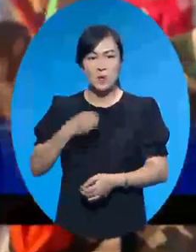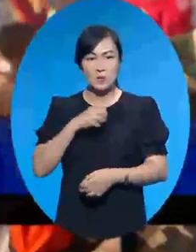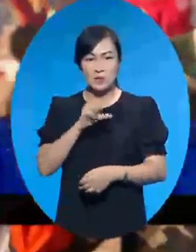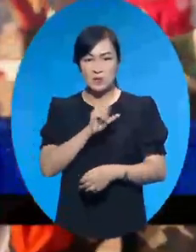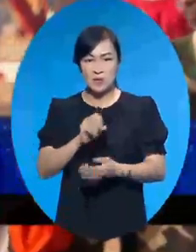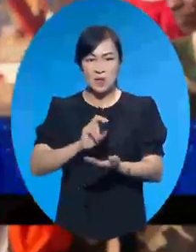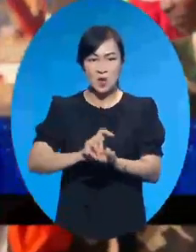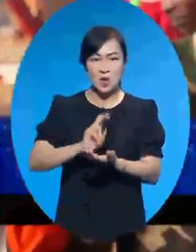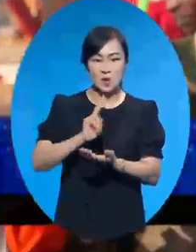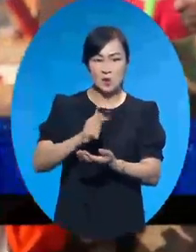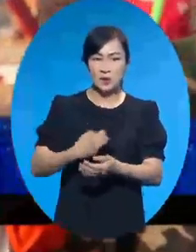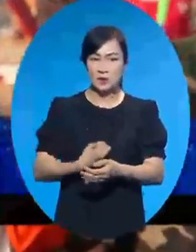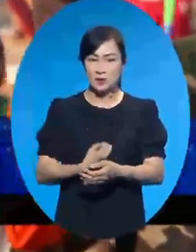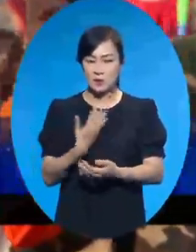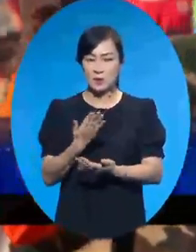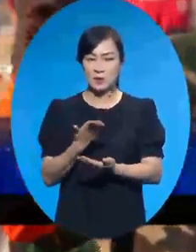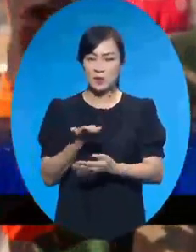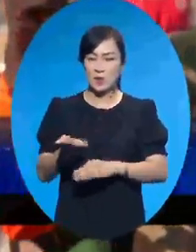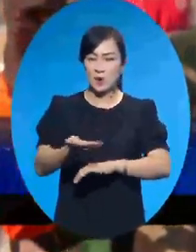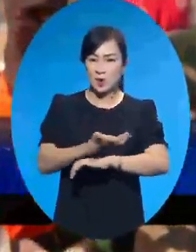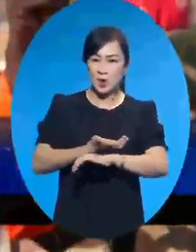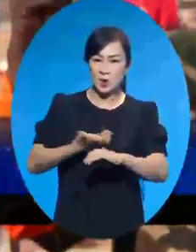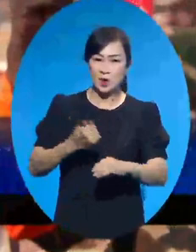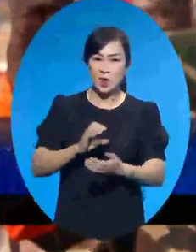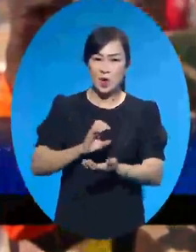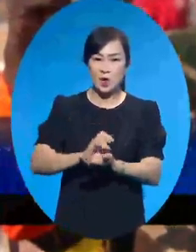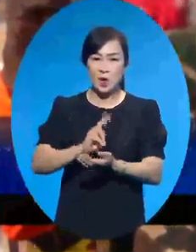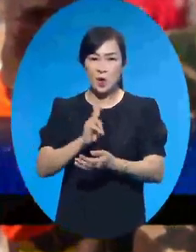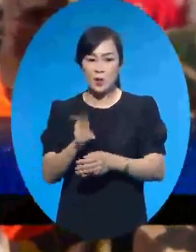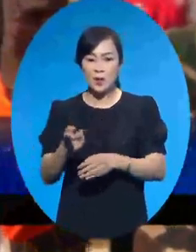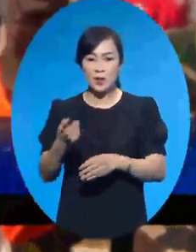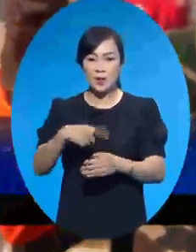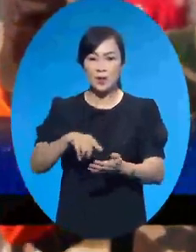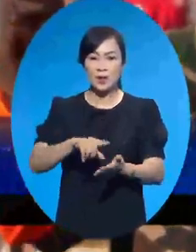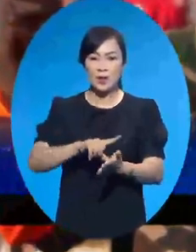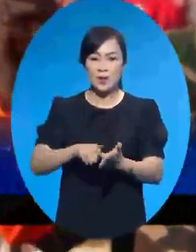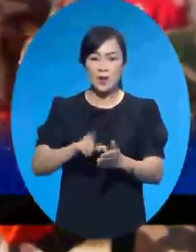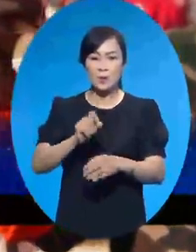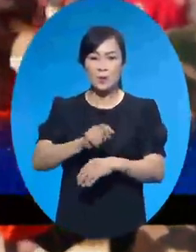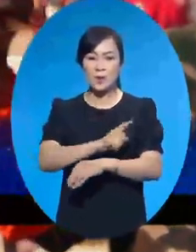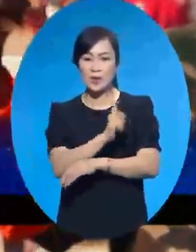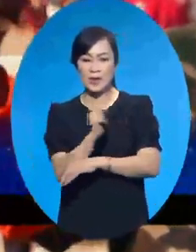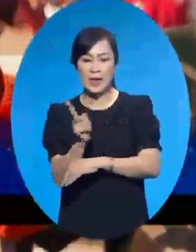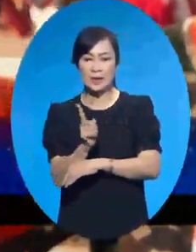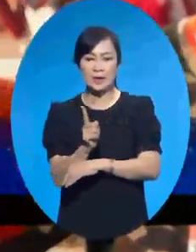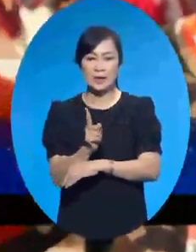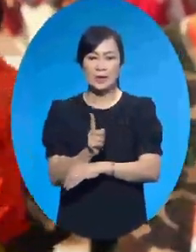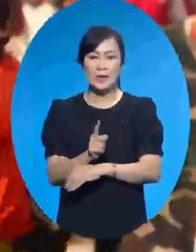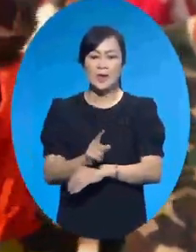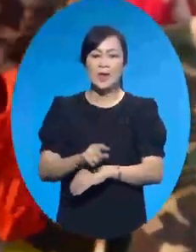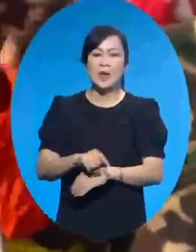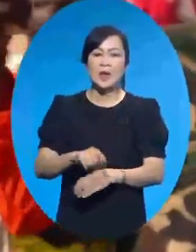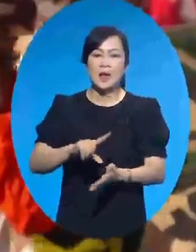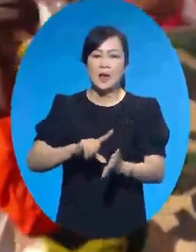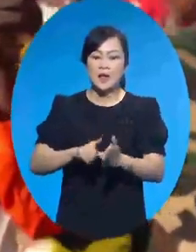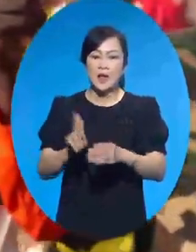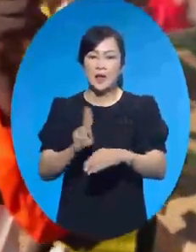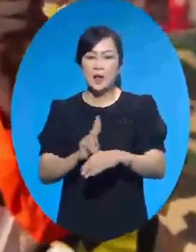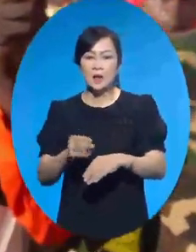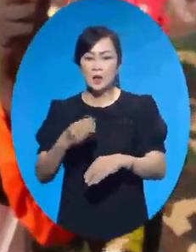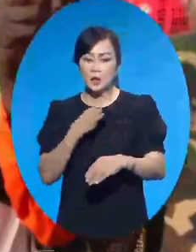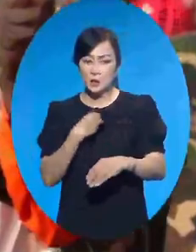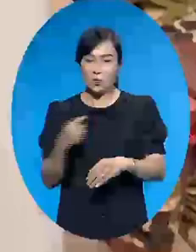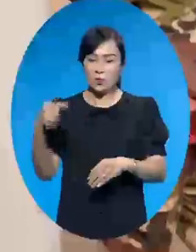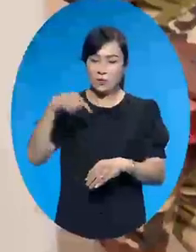sẵn sàng cống hiến mạng sống của mình cho đất nước. Chúng tôi sẽ cống hiến cho họ cho đến khi thời hạn còn 10 ngày nữa. Ngày thời hạn trôi qua, chúng tôi sẽ đột nhập vào căn cứ